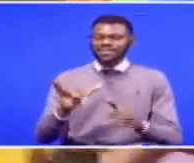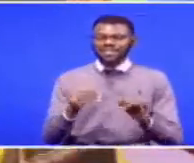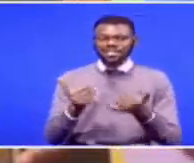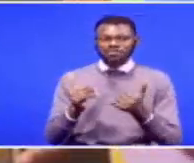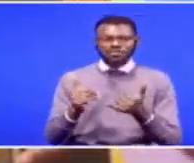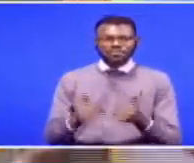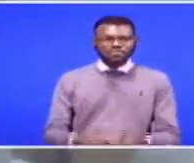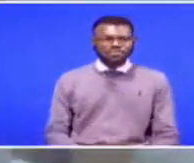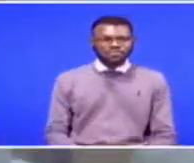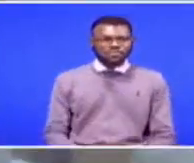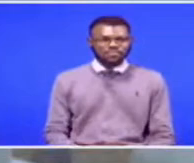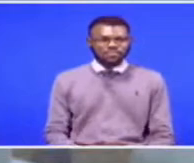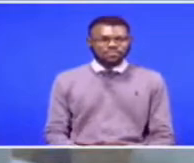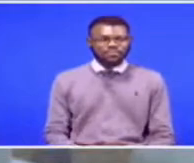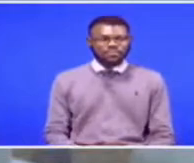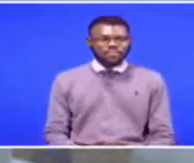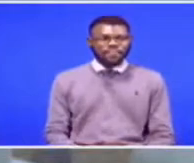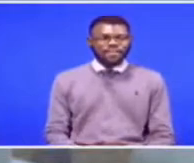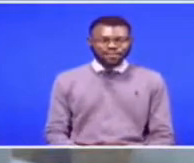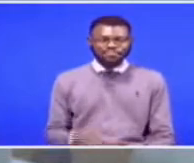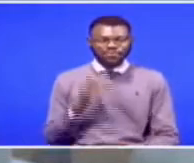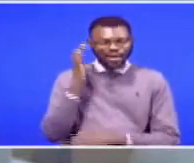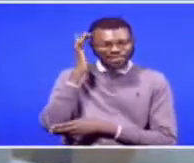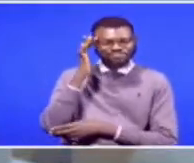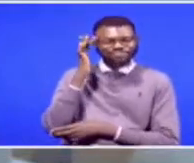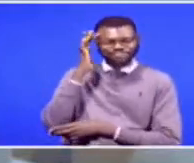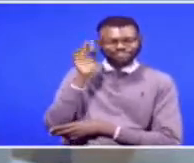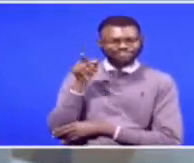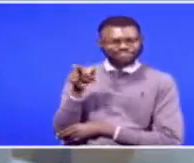News. Na mkuu ya tafakari ya Meru, serikali imetaki